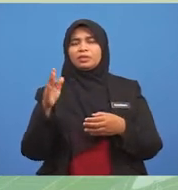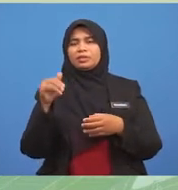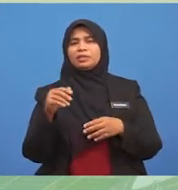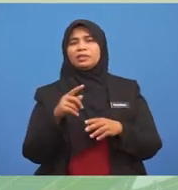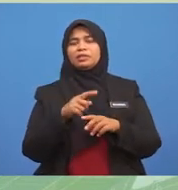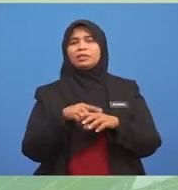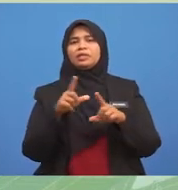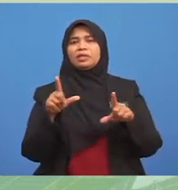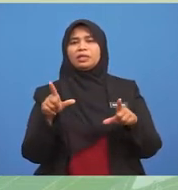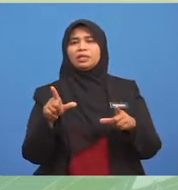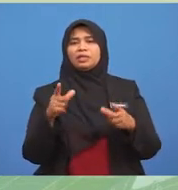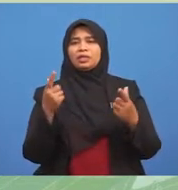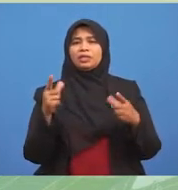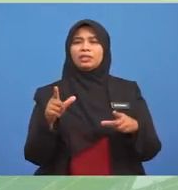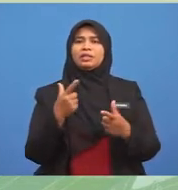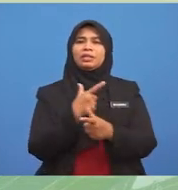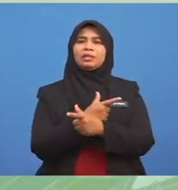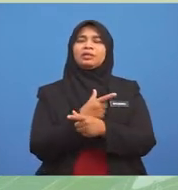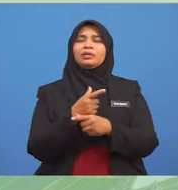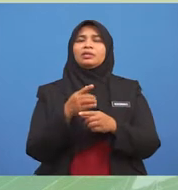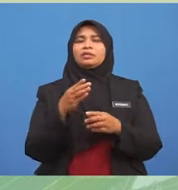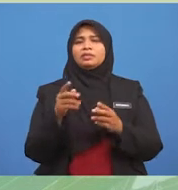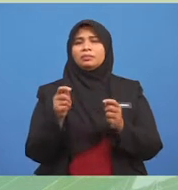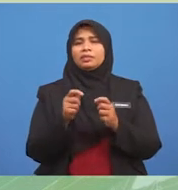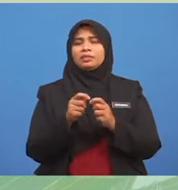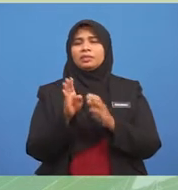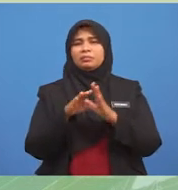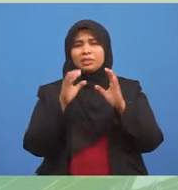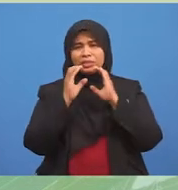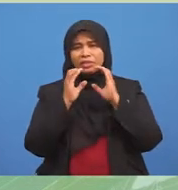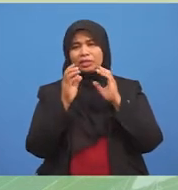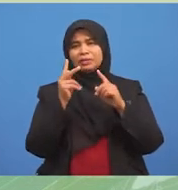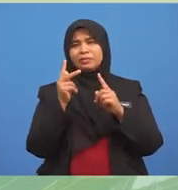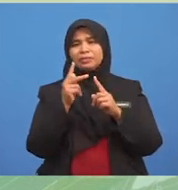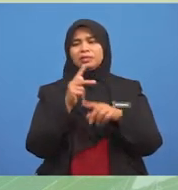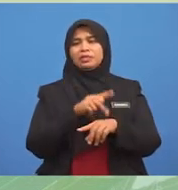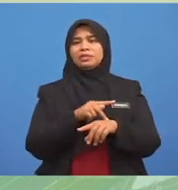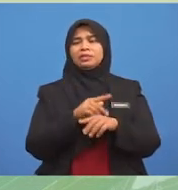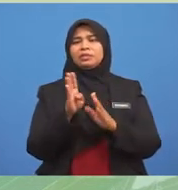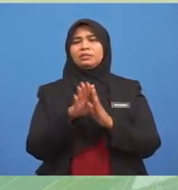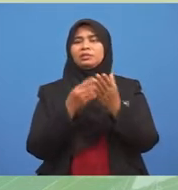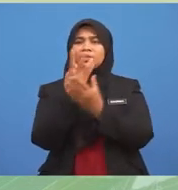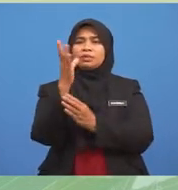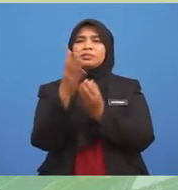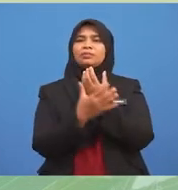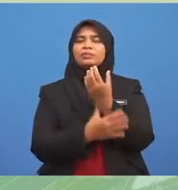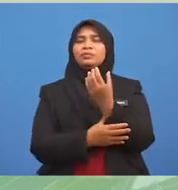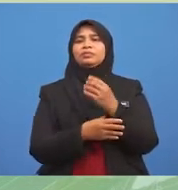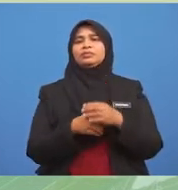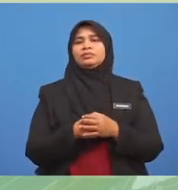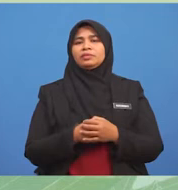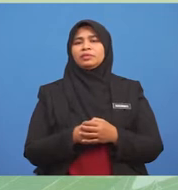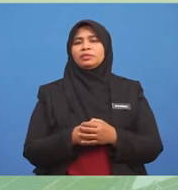ditegah seperti pembaziran air dan bercakap-cakap ketika mengambil wuduk. Manakala